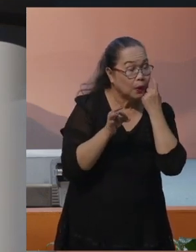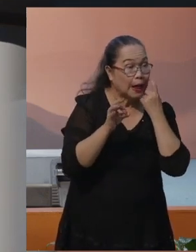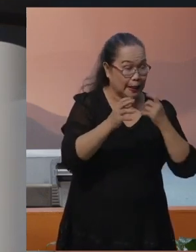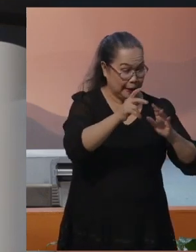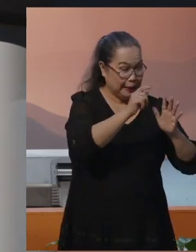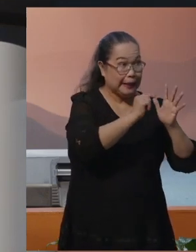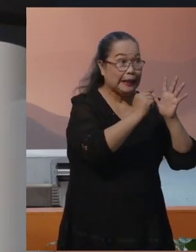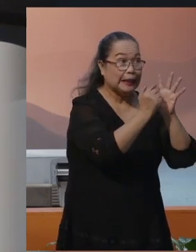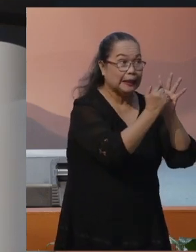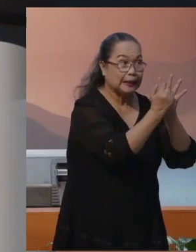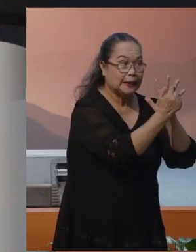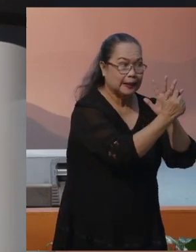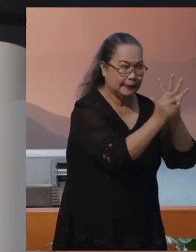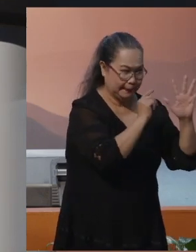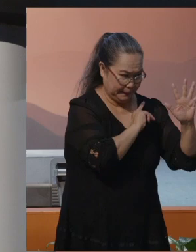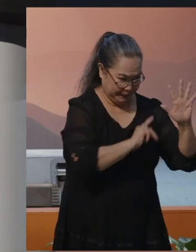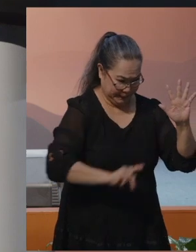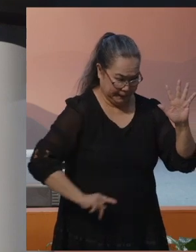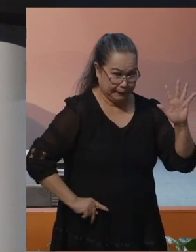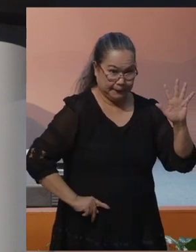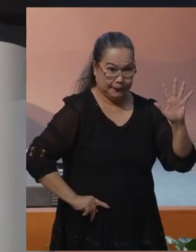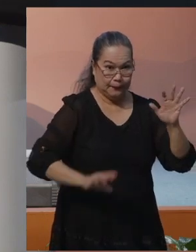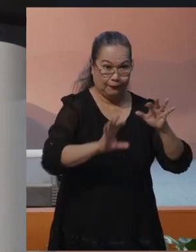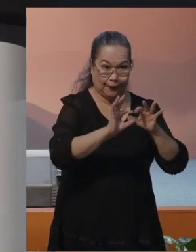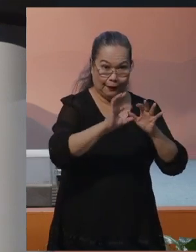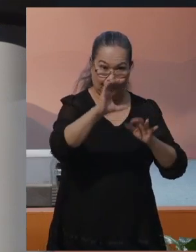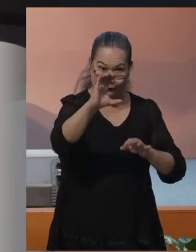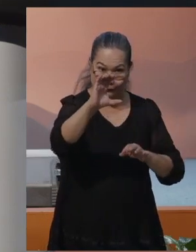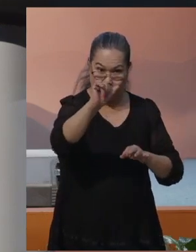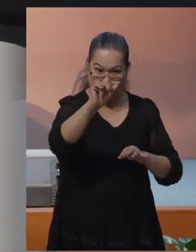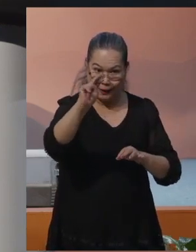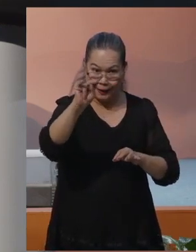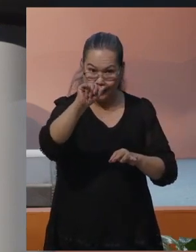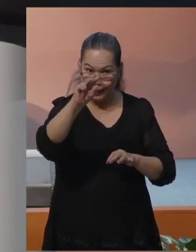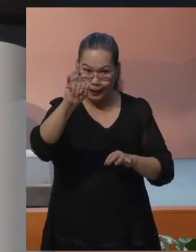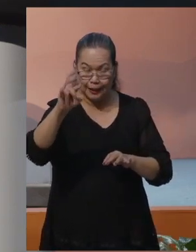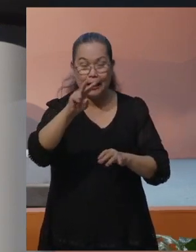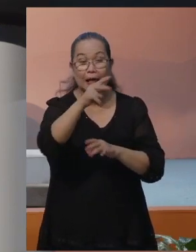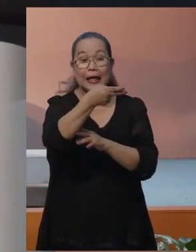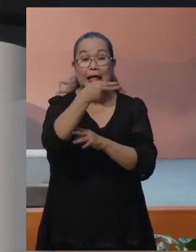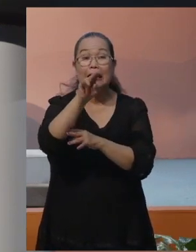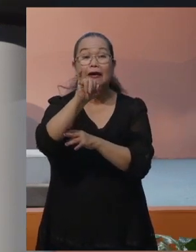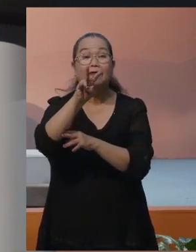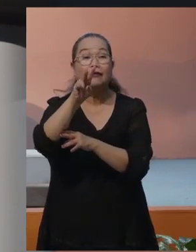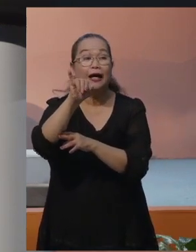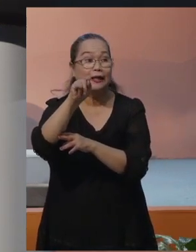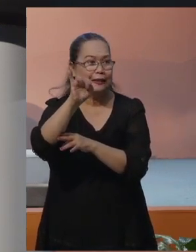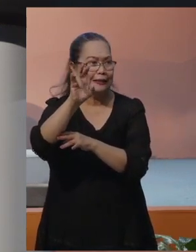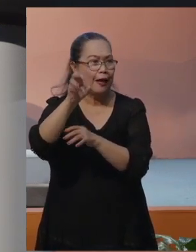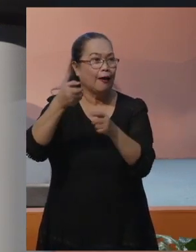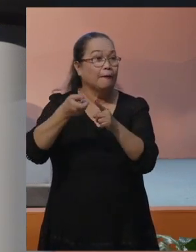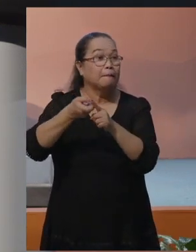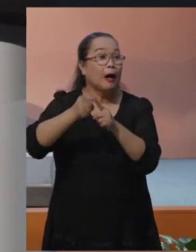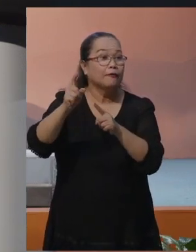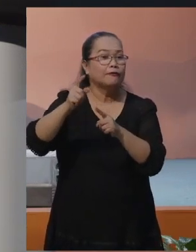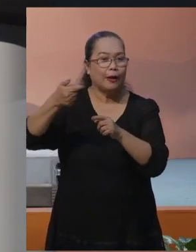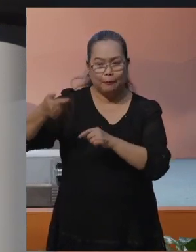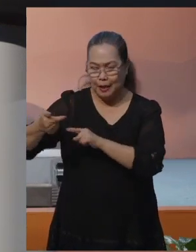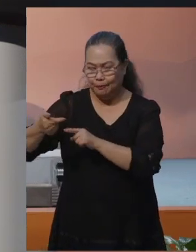hari ng Kanaan, kasama doon ang mga Hivites. Yung mga Hivites ay mga